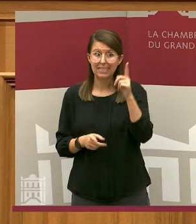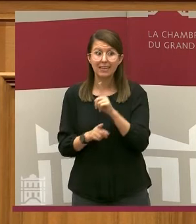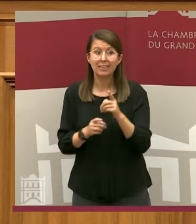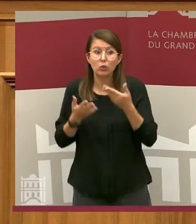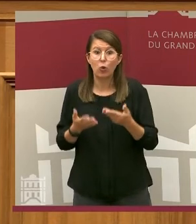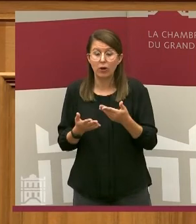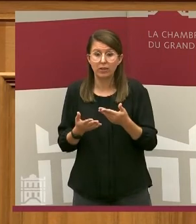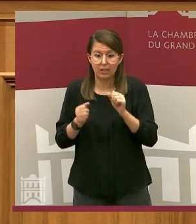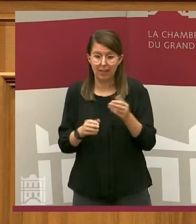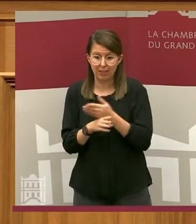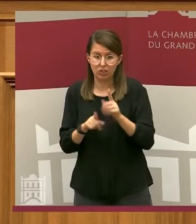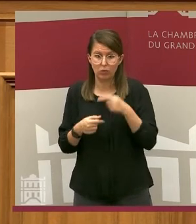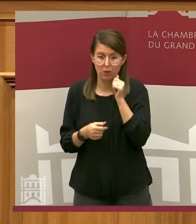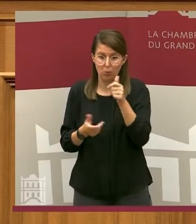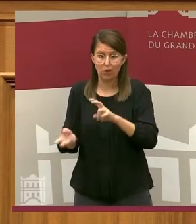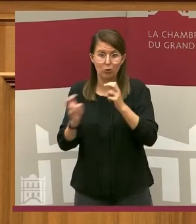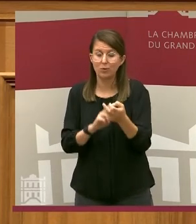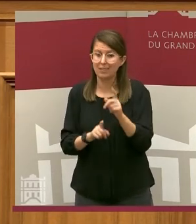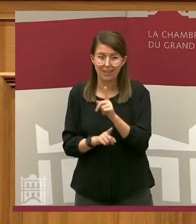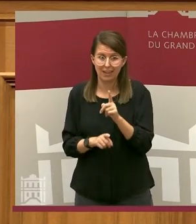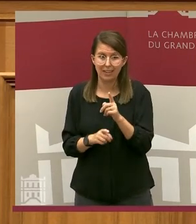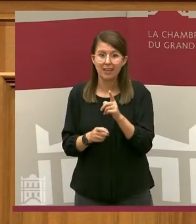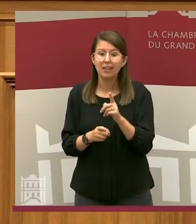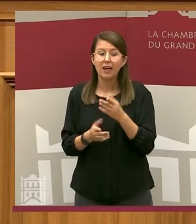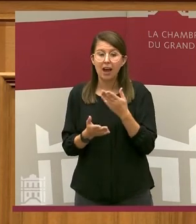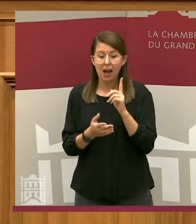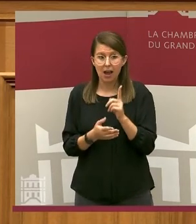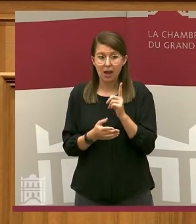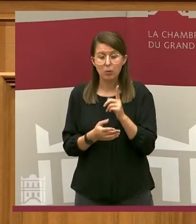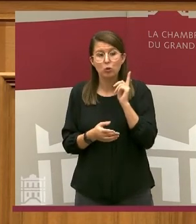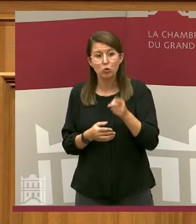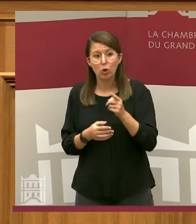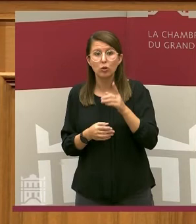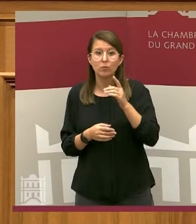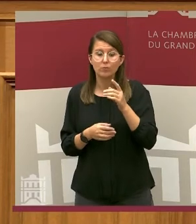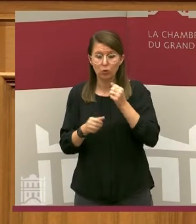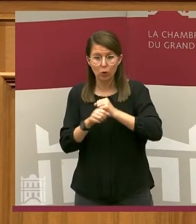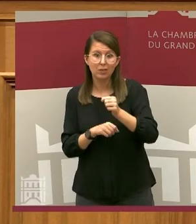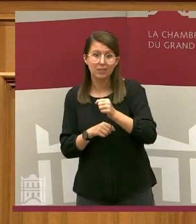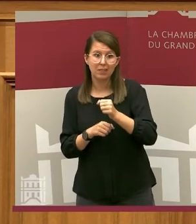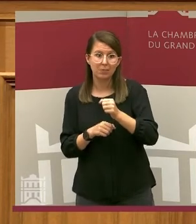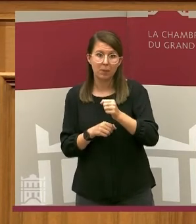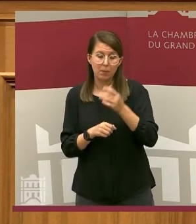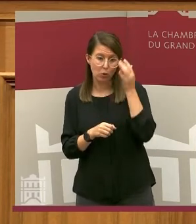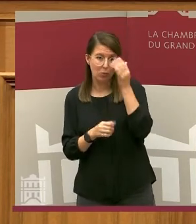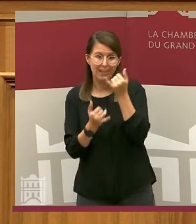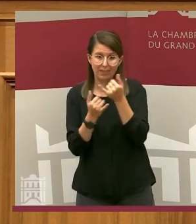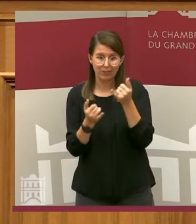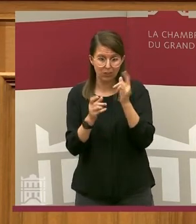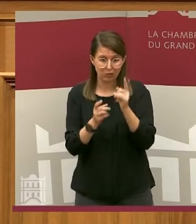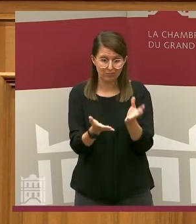auf morgen gehen kann. Dafür haben wir auch nicht gesagt, dass das muss umgesetzt sein, aber jetzt soll denen sich ein Piste gehen, wie ihr dahin könnt.